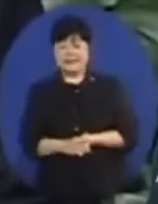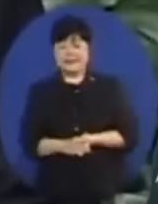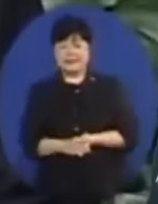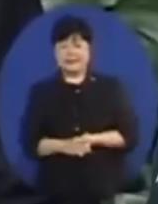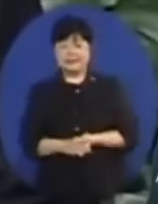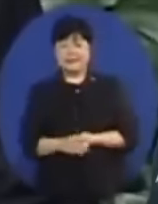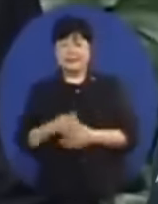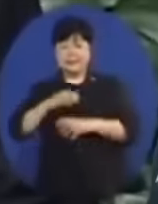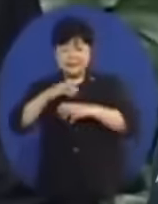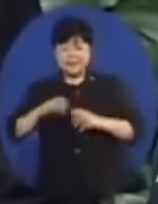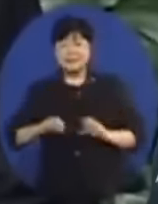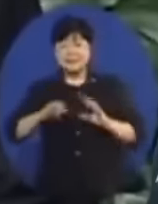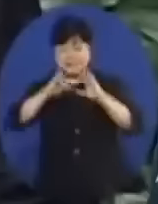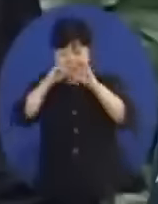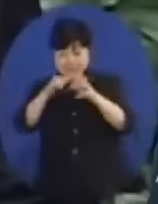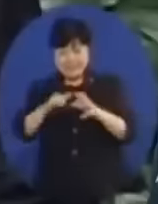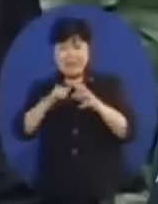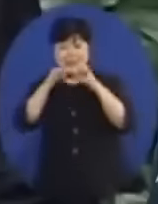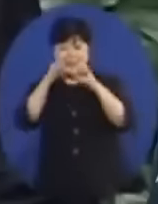이 세상에